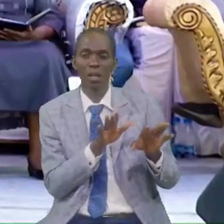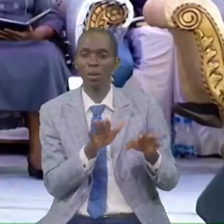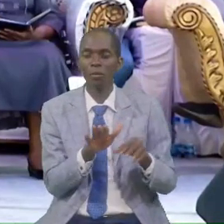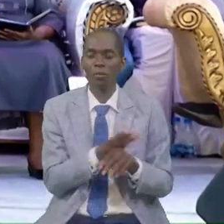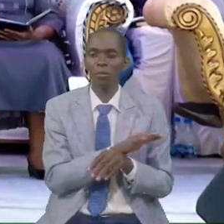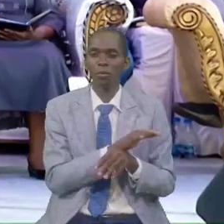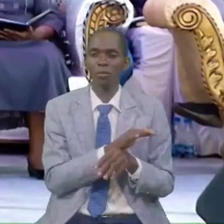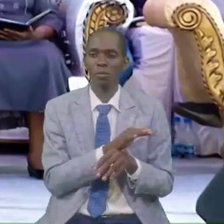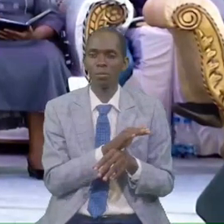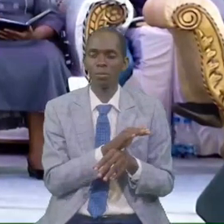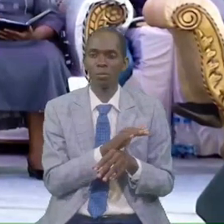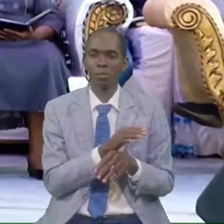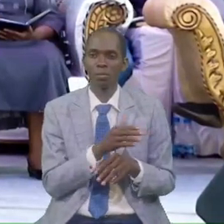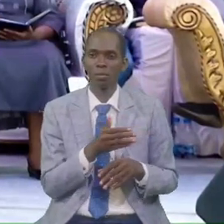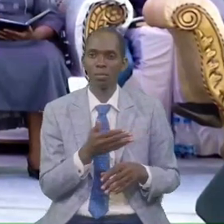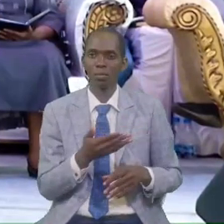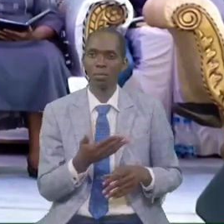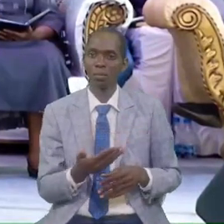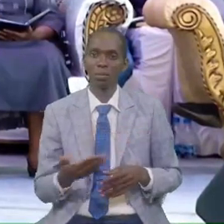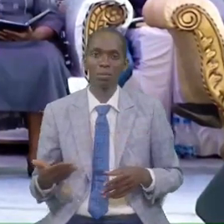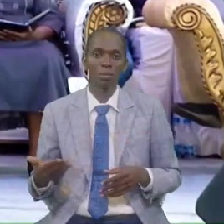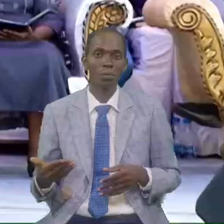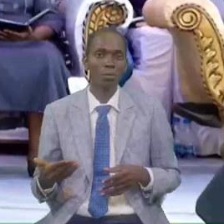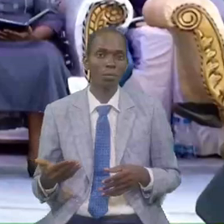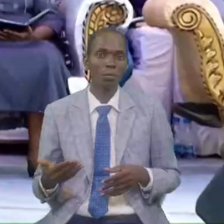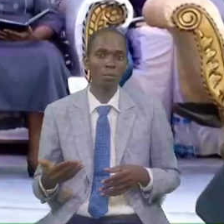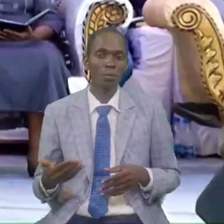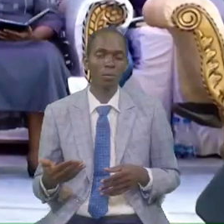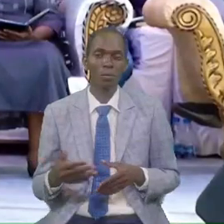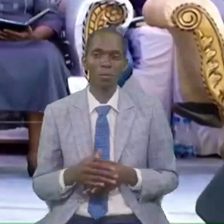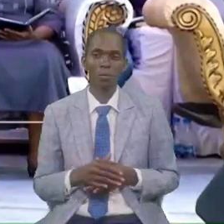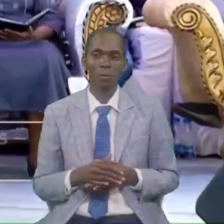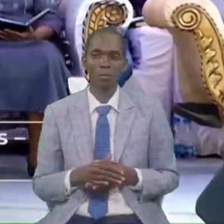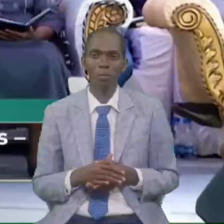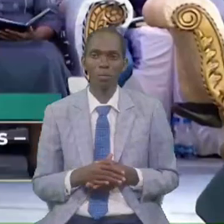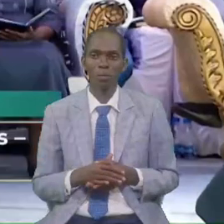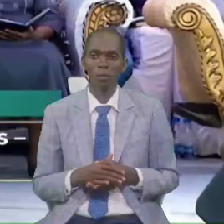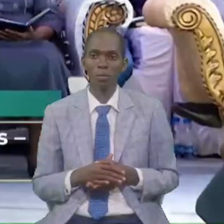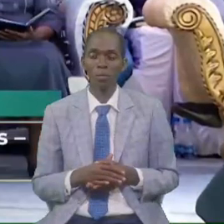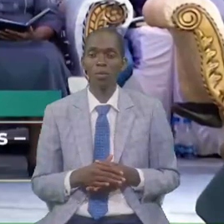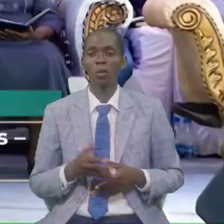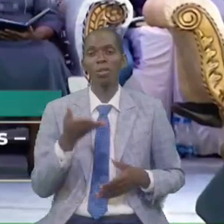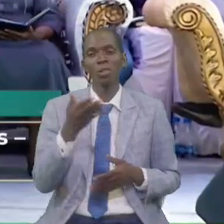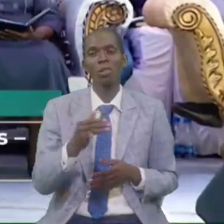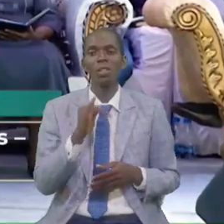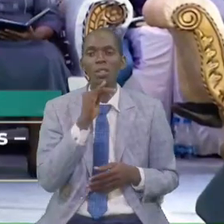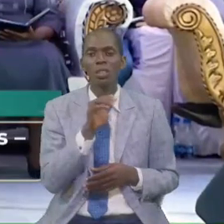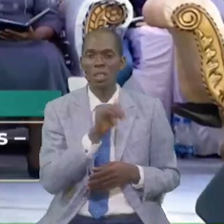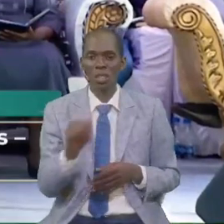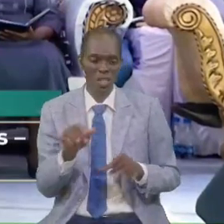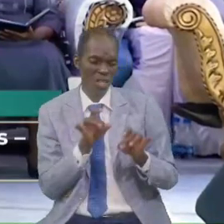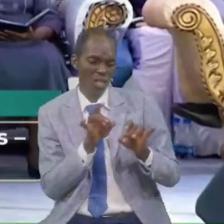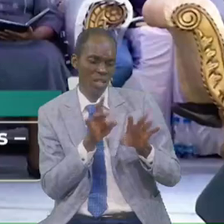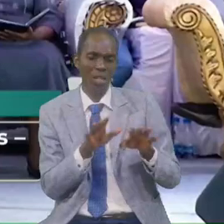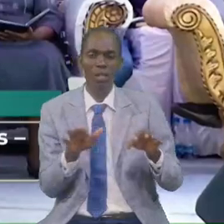Veille contre les propensions, les inclinaisons de haine. Il y a des tendances de